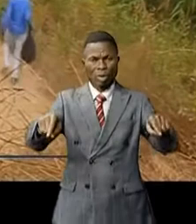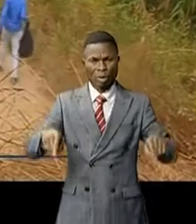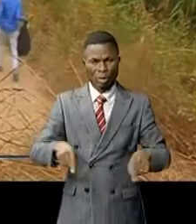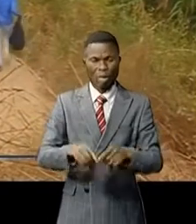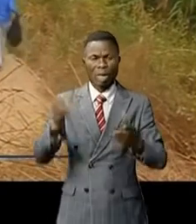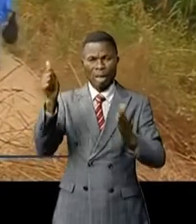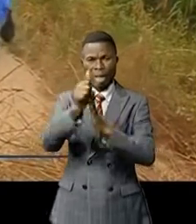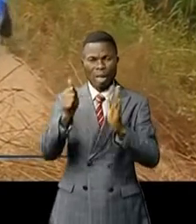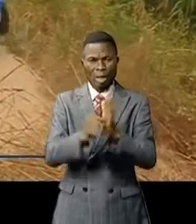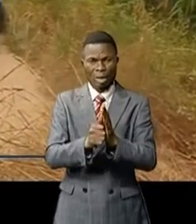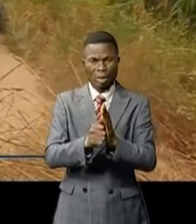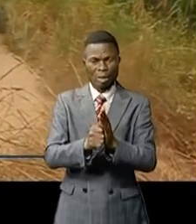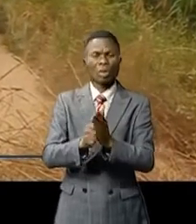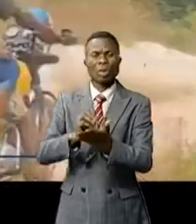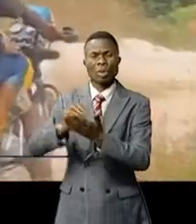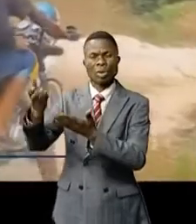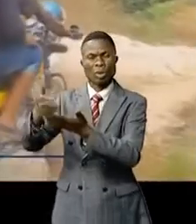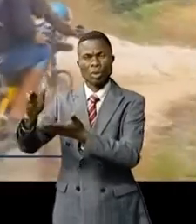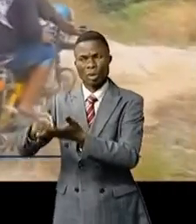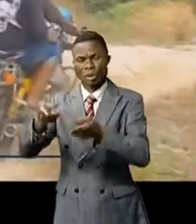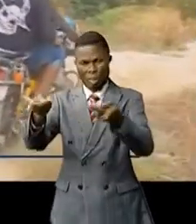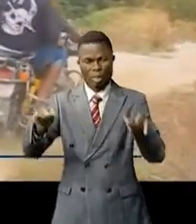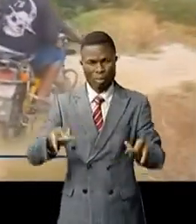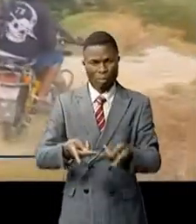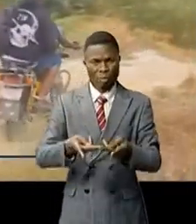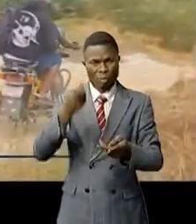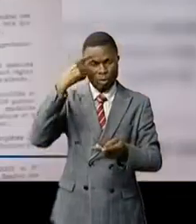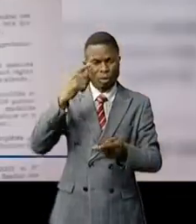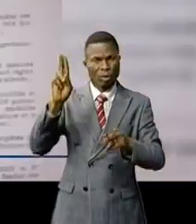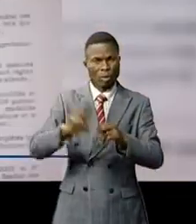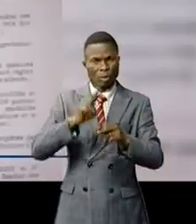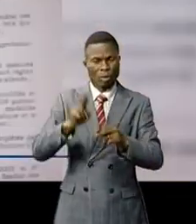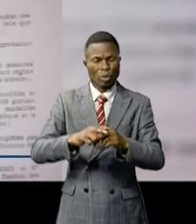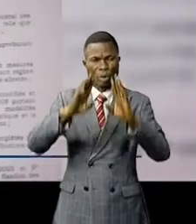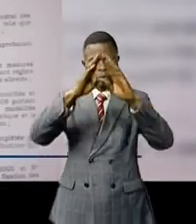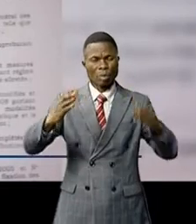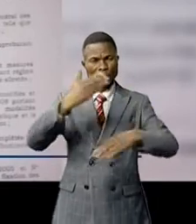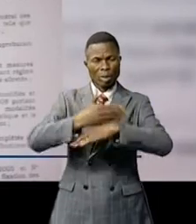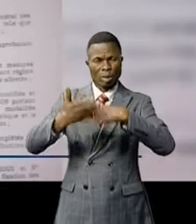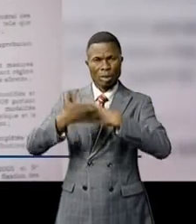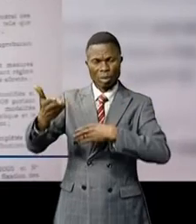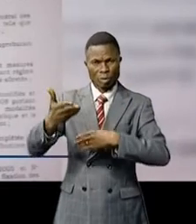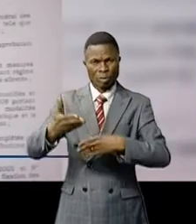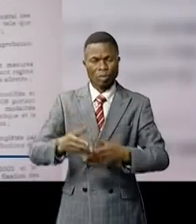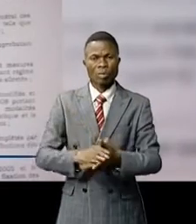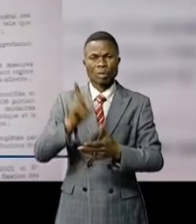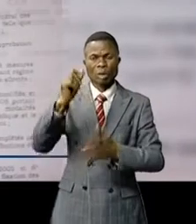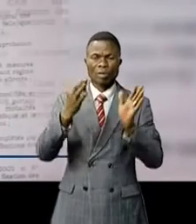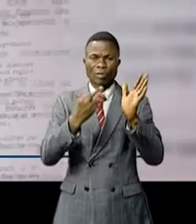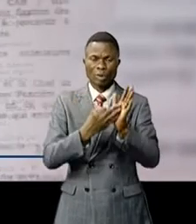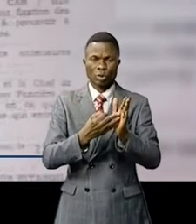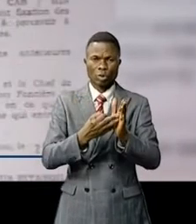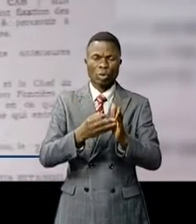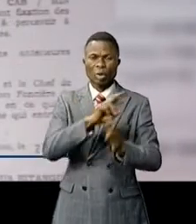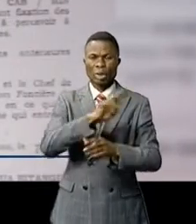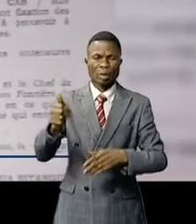autre arrêté de désaffectation de ces terrains pour un usage résidentiel. Pas plus tard que le 28 août